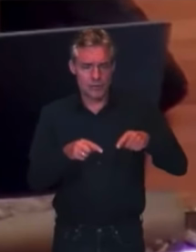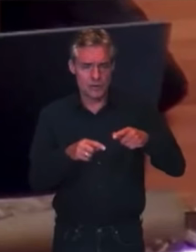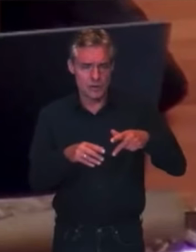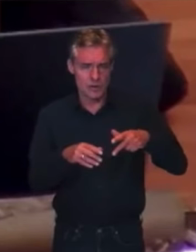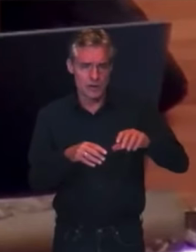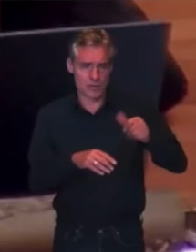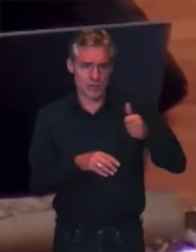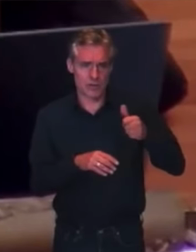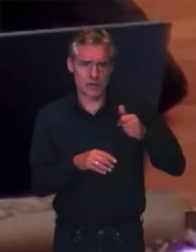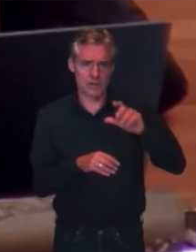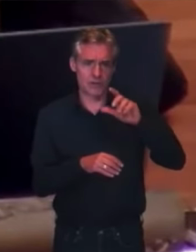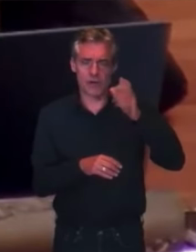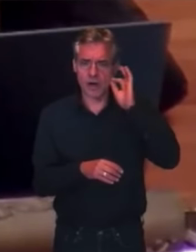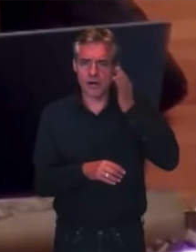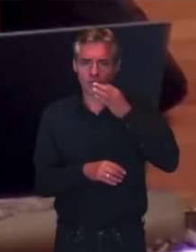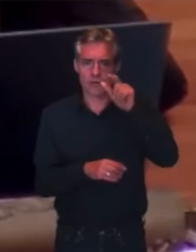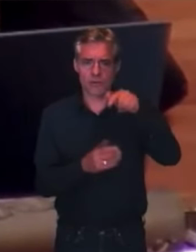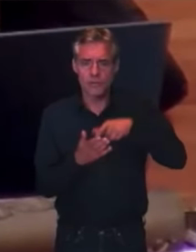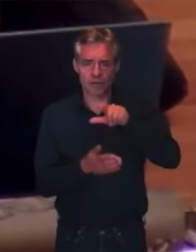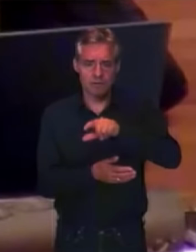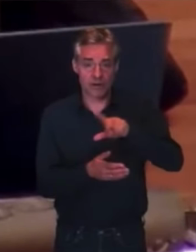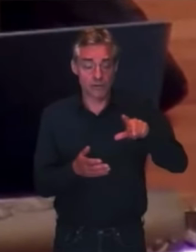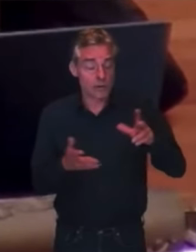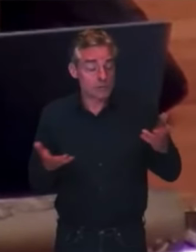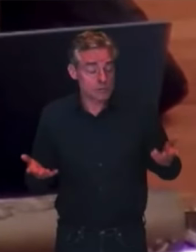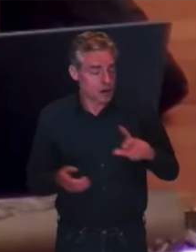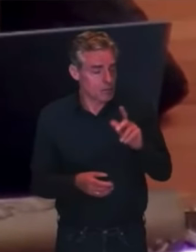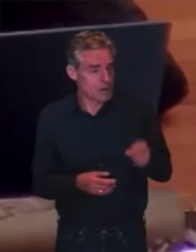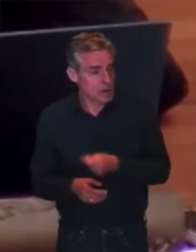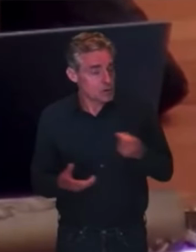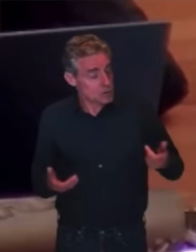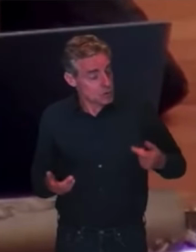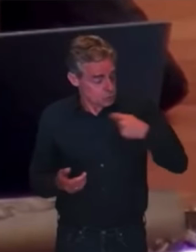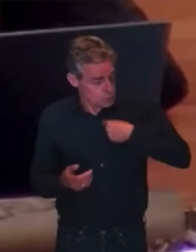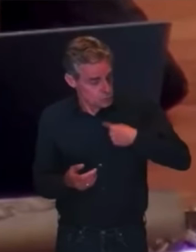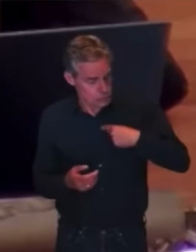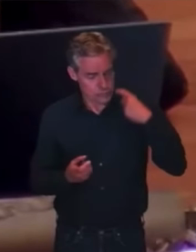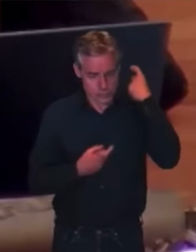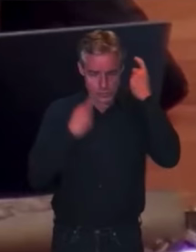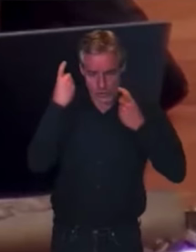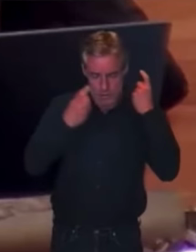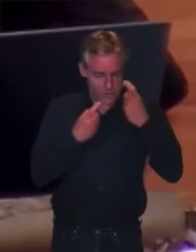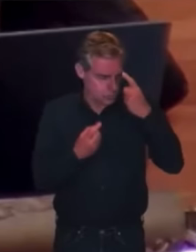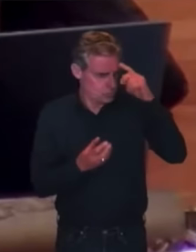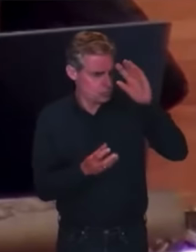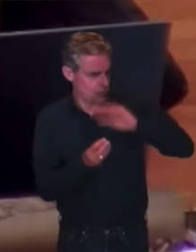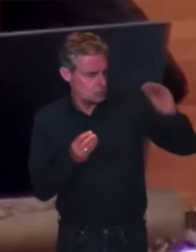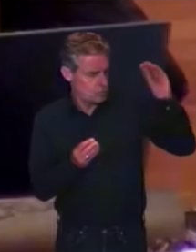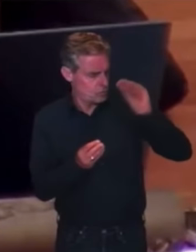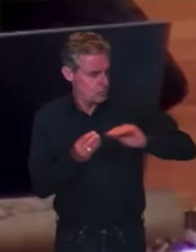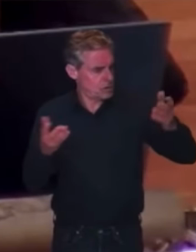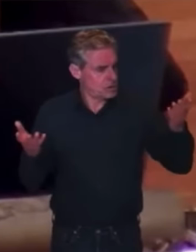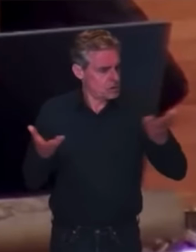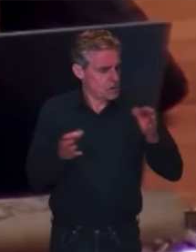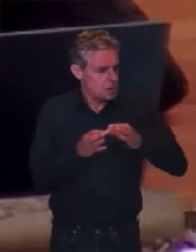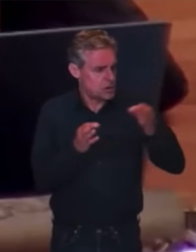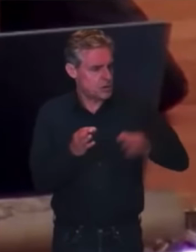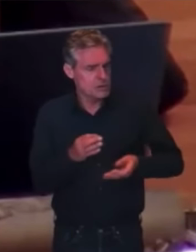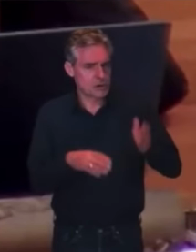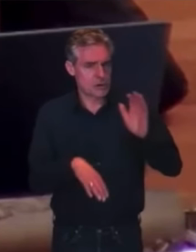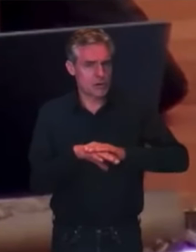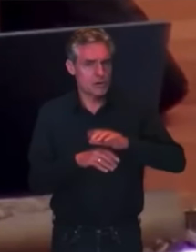en avril 2023, bien évidemment qu'on doit s'interroger sur l'impact de la